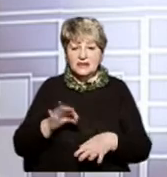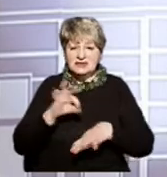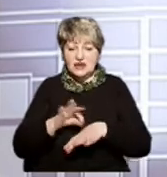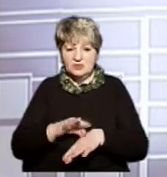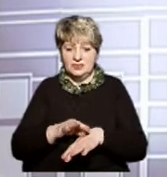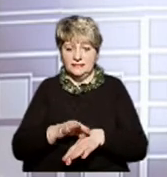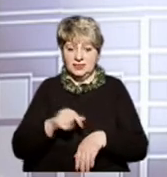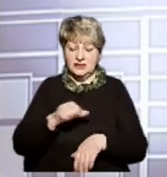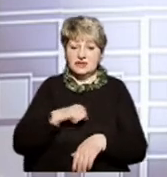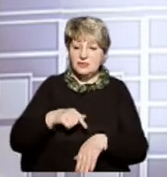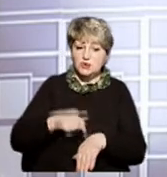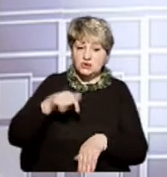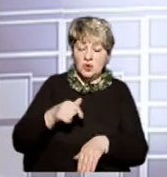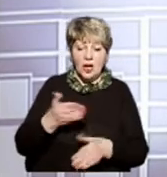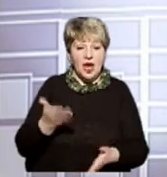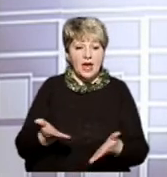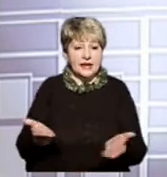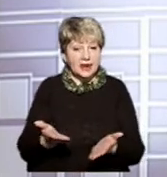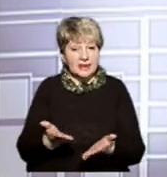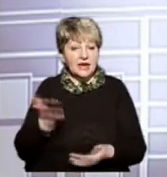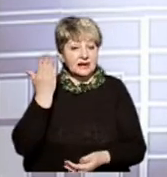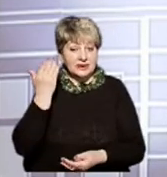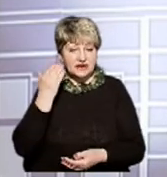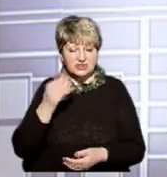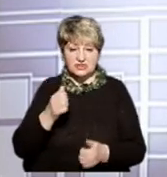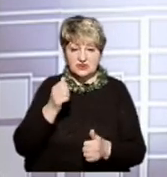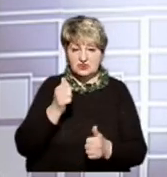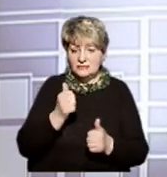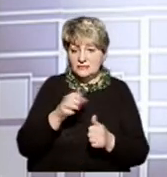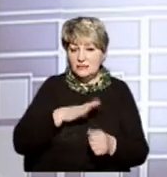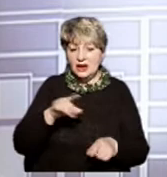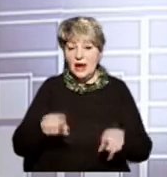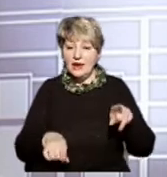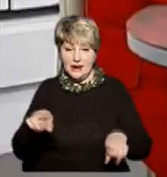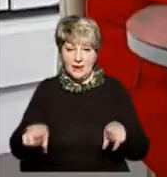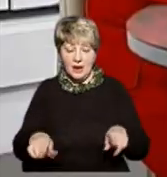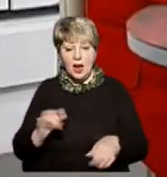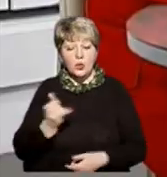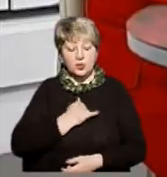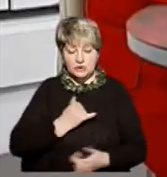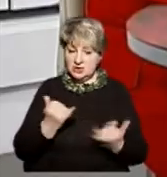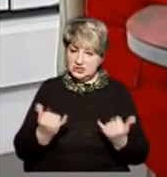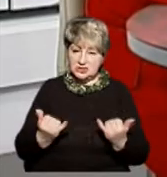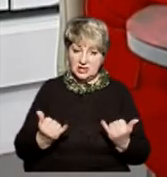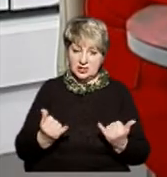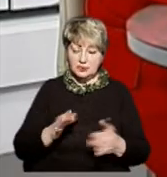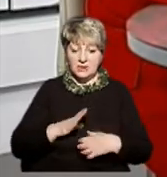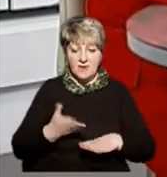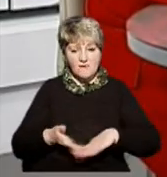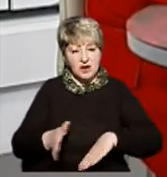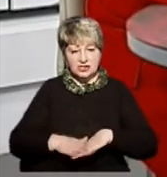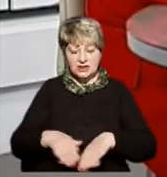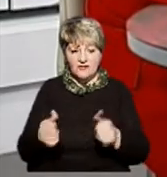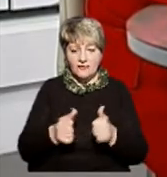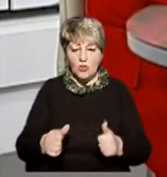які, в принципі, зустрічаються не так часто, мається на увазі важкі форми. А у нас зараз таких було важких